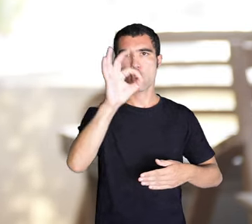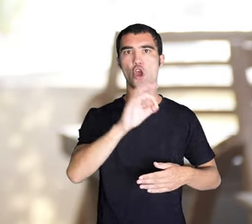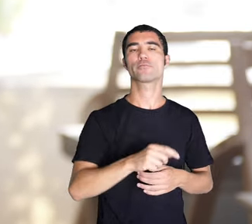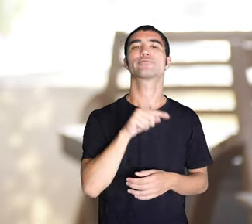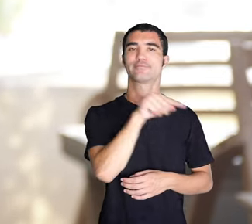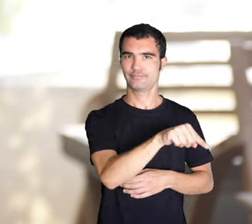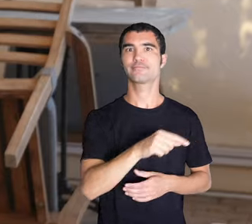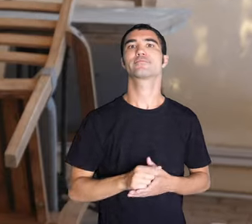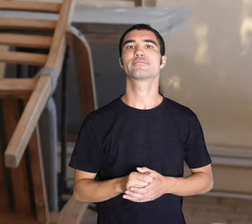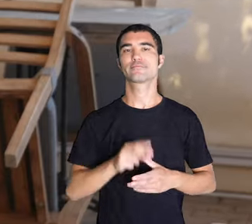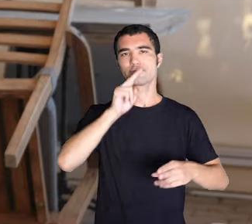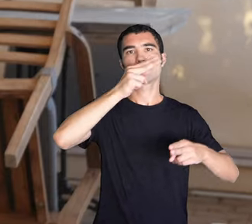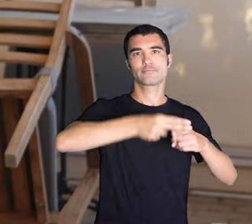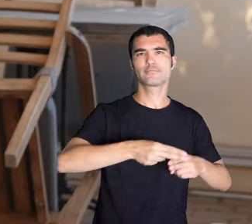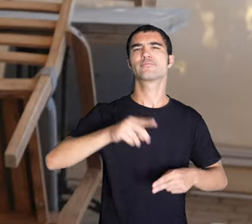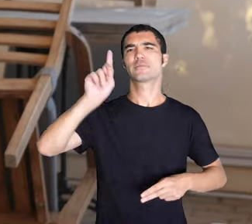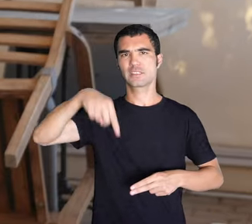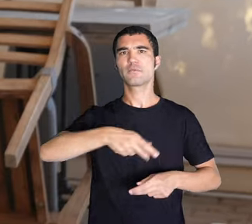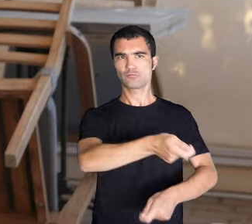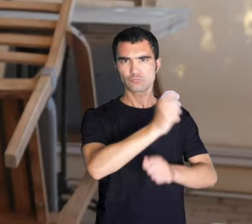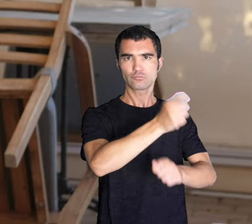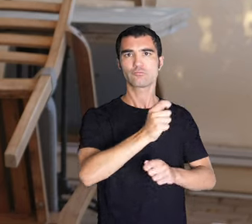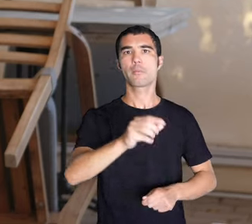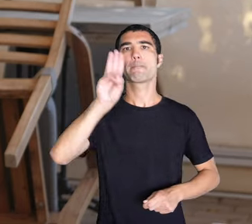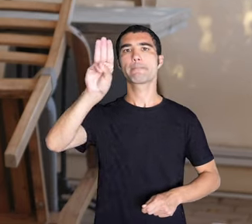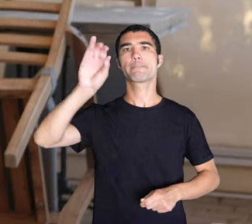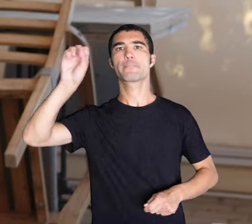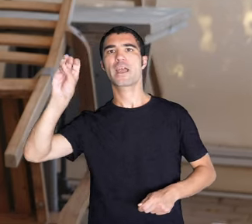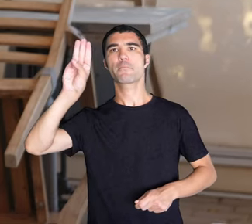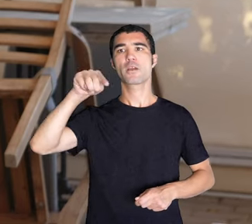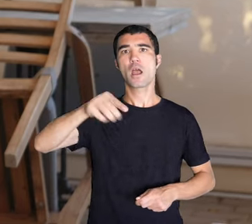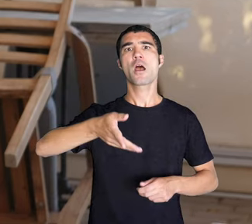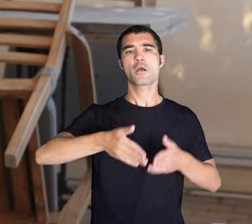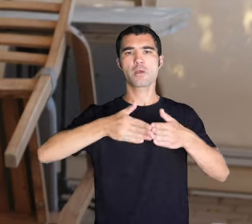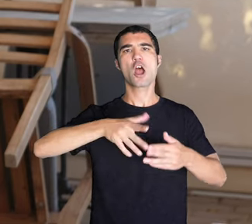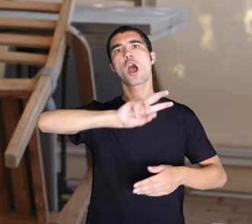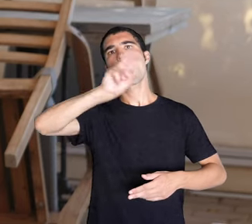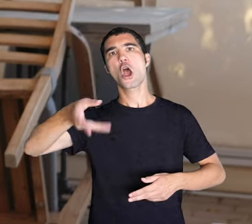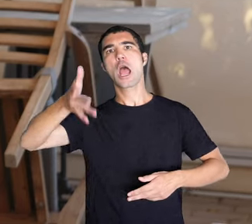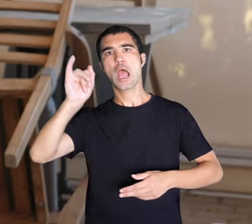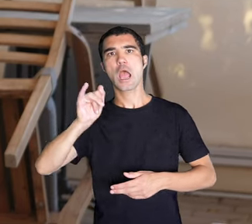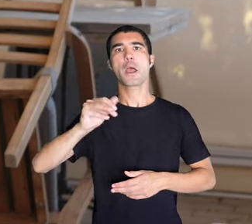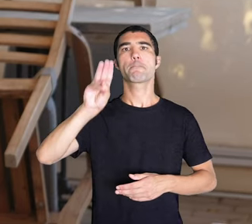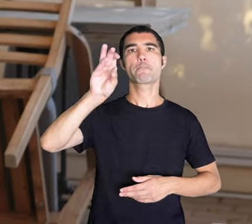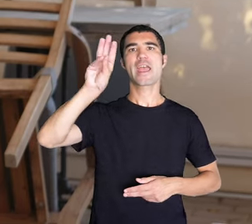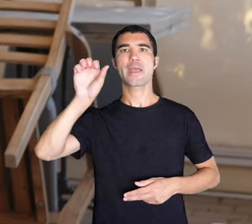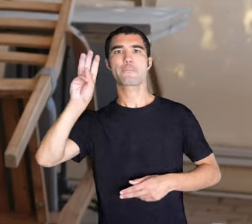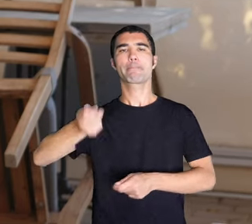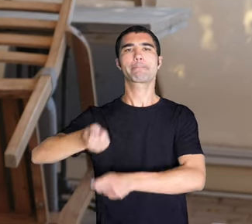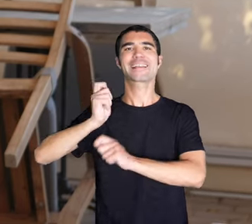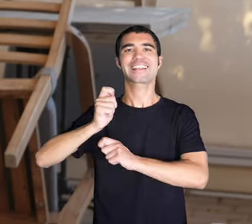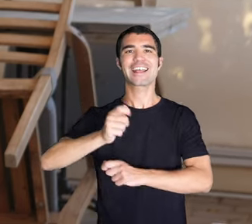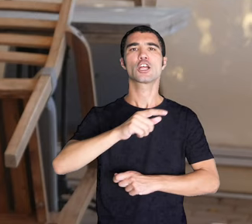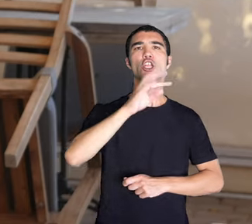Quico, que pescava, li deien en Pep, encara en té un altre, li deien en Pep Passador i en